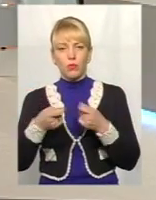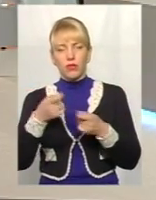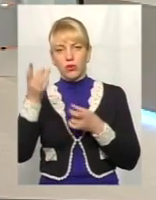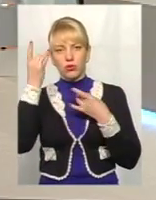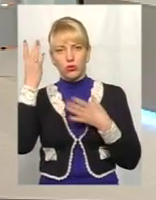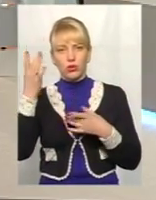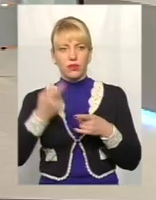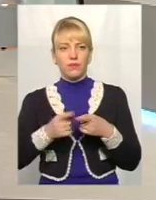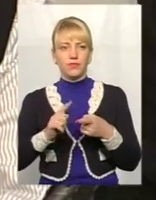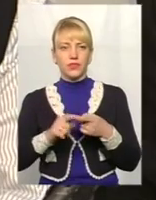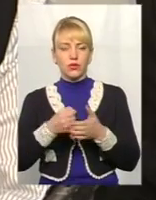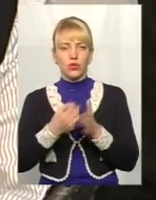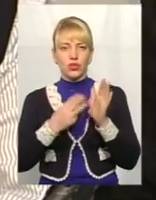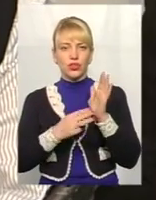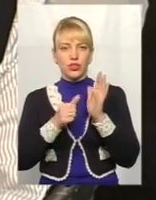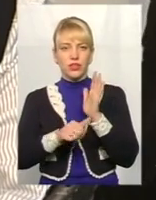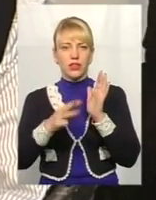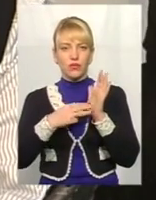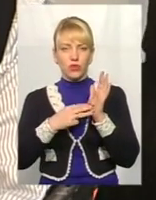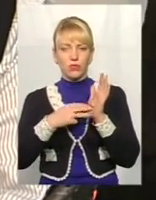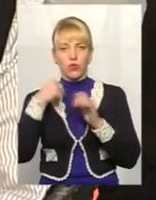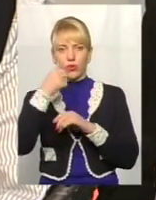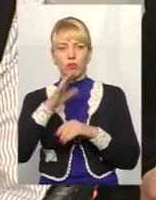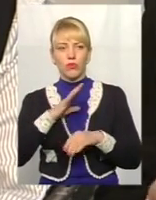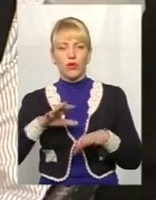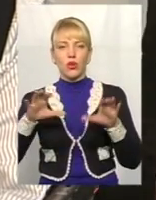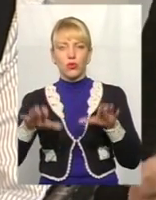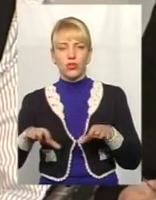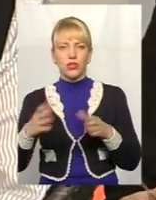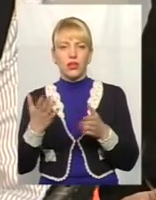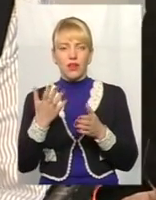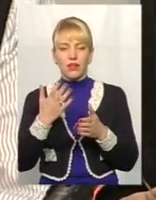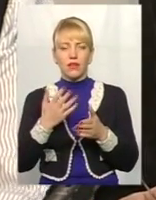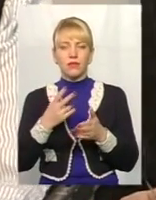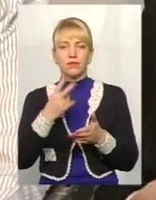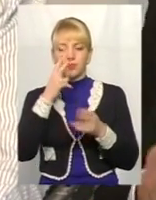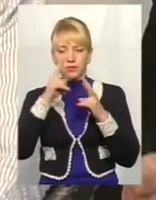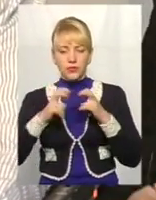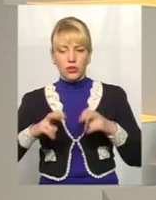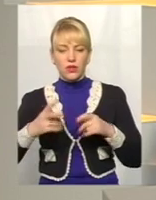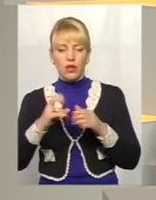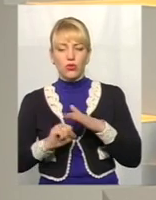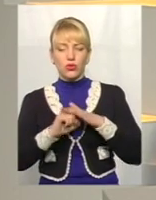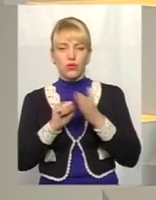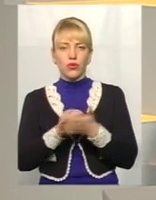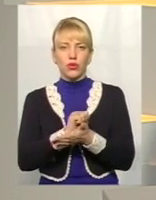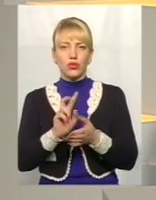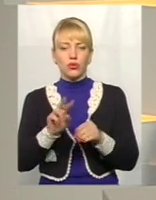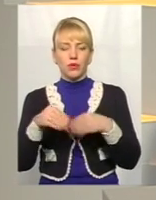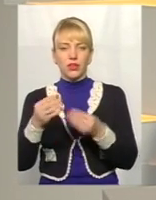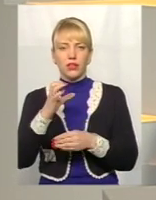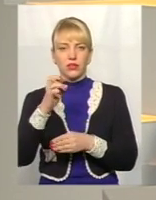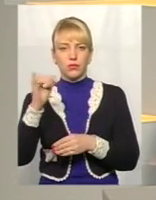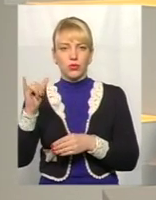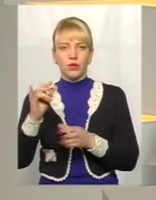культури, це до 68-го року був очільником, який дослідив на основі документів, що передала Служба безпеки, надзвичайної